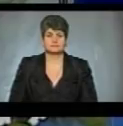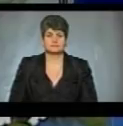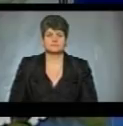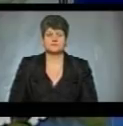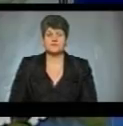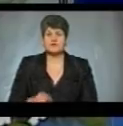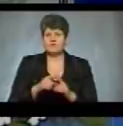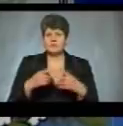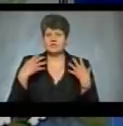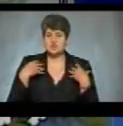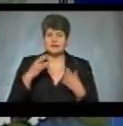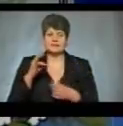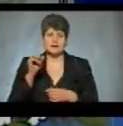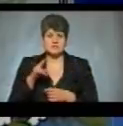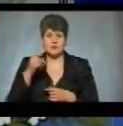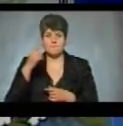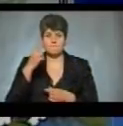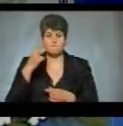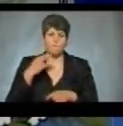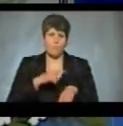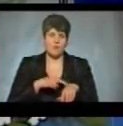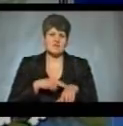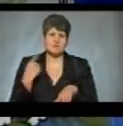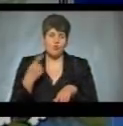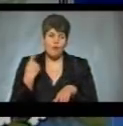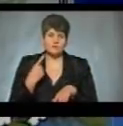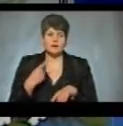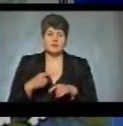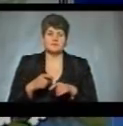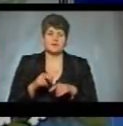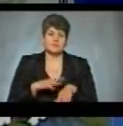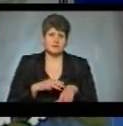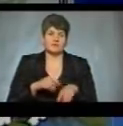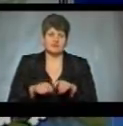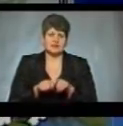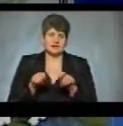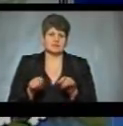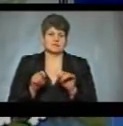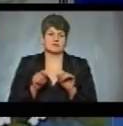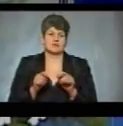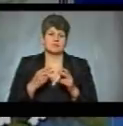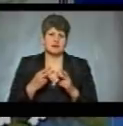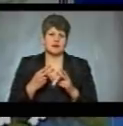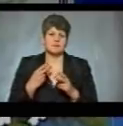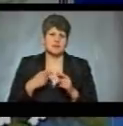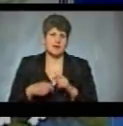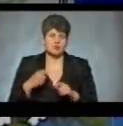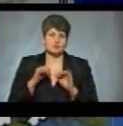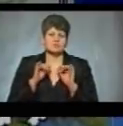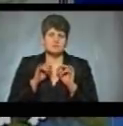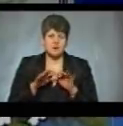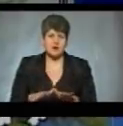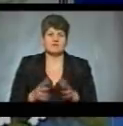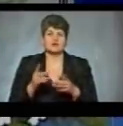За словами начальника Нацполіції області Олександра Богомола, правоохоронці порушили кримінальне провадження за трьома статтями Кримінального кодексу